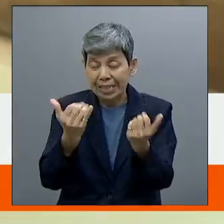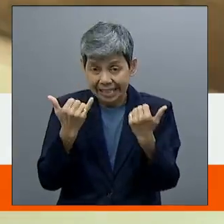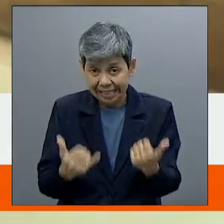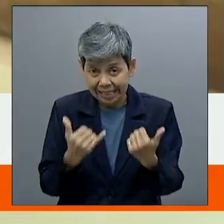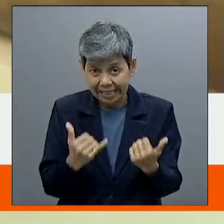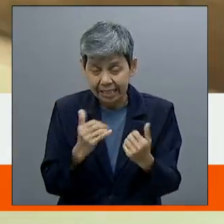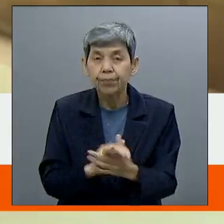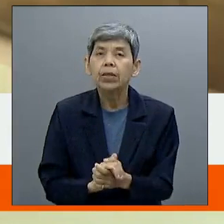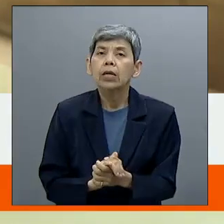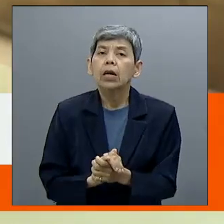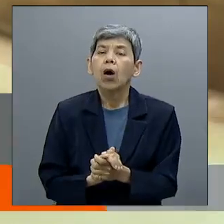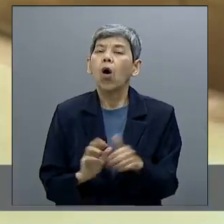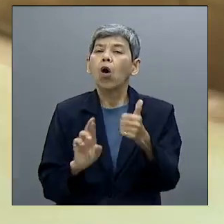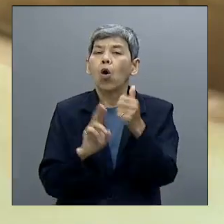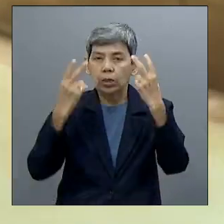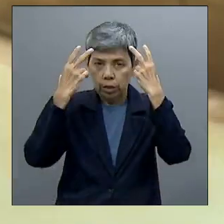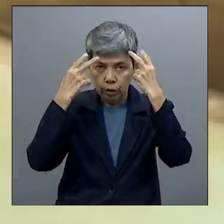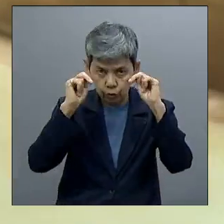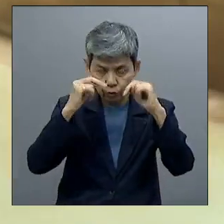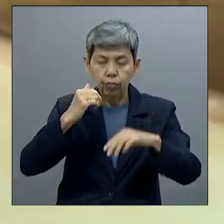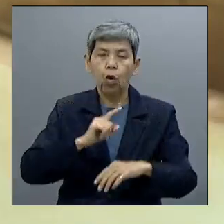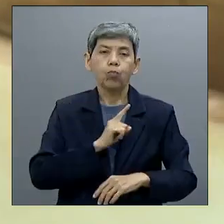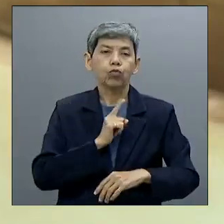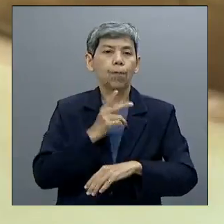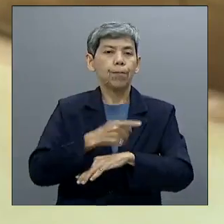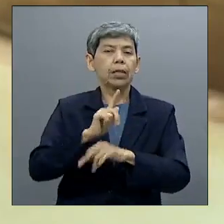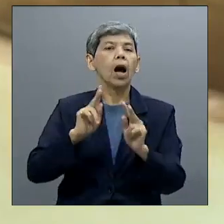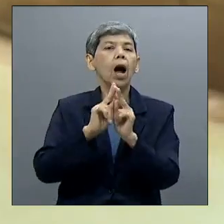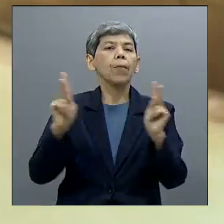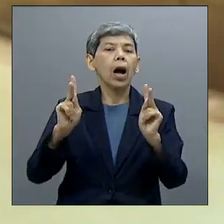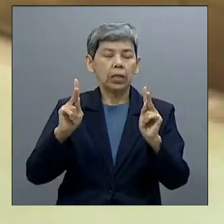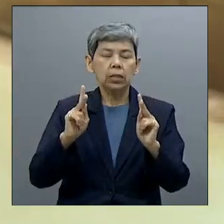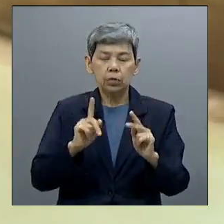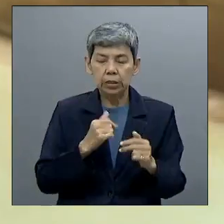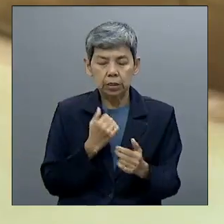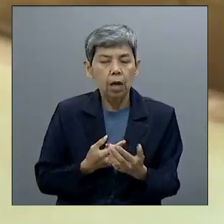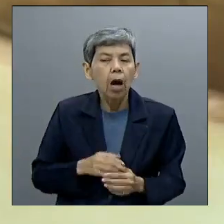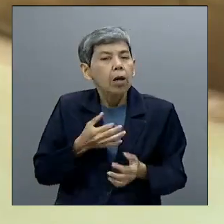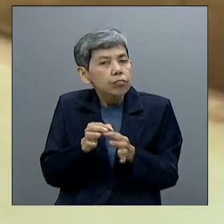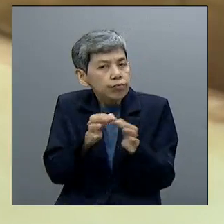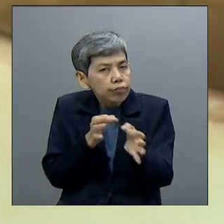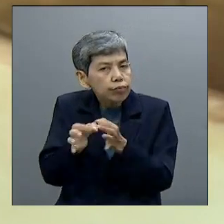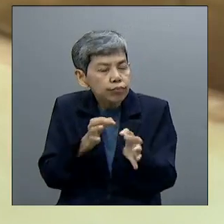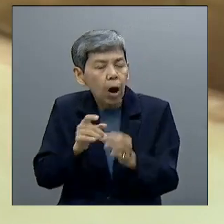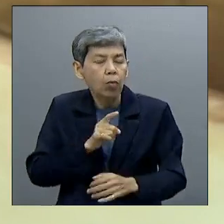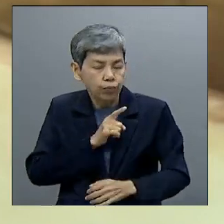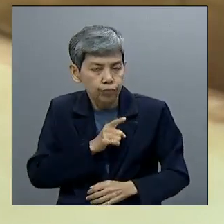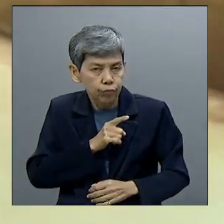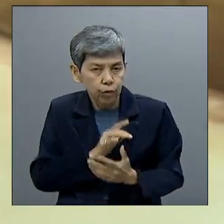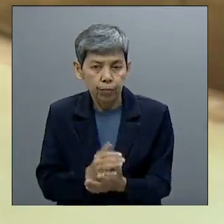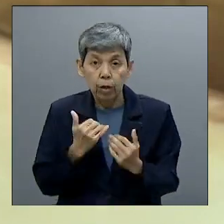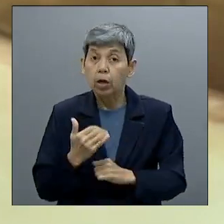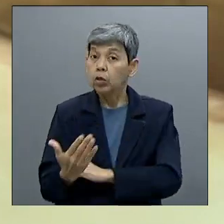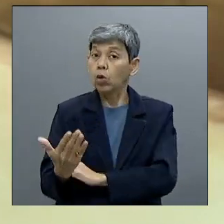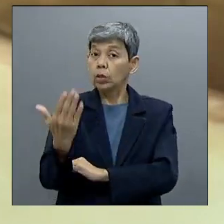ายภูมิธรรมเวชยชัยนะคะรองนายกรัฐมนตรีในฐานะประธานกรรมาธิการศึกษาเรื่องนี้ก็มาตอบกระทู้ด้วยตัวเองค่ะขณะที่บรรยากาศในช่ว